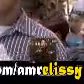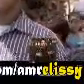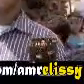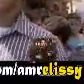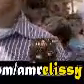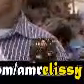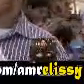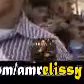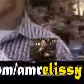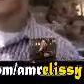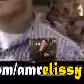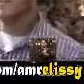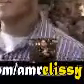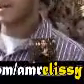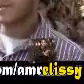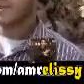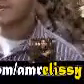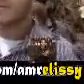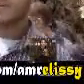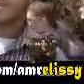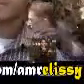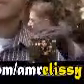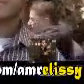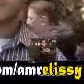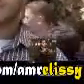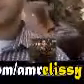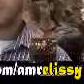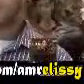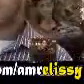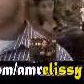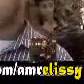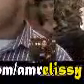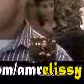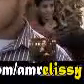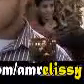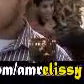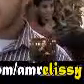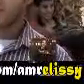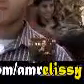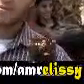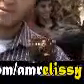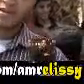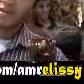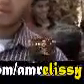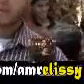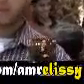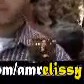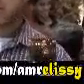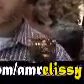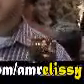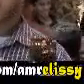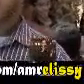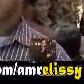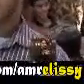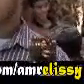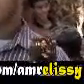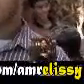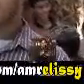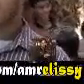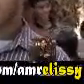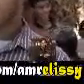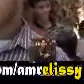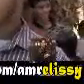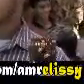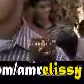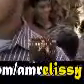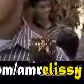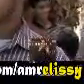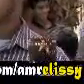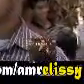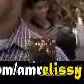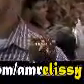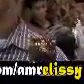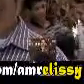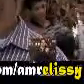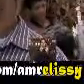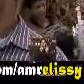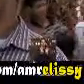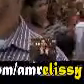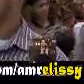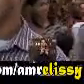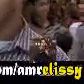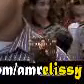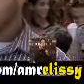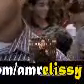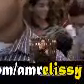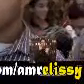هنا، وكل الزراعه طبعا بايظه، والناس هنا بترمي وفيات في المياه طبعا والزباله حضرتك. فعايزين نهتم يعني